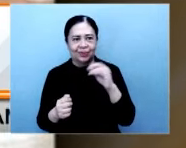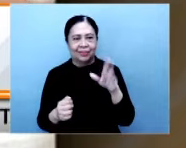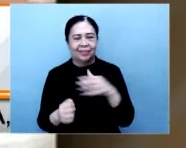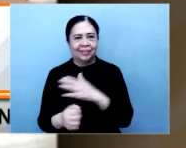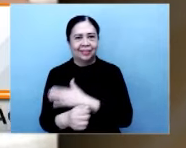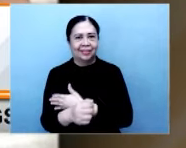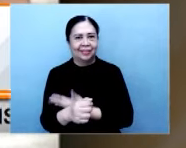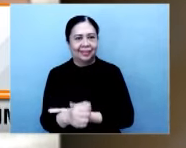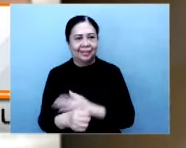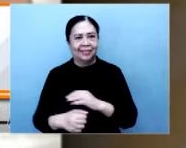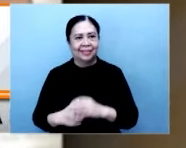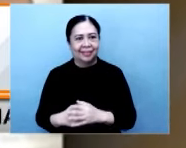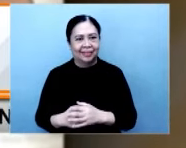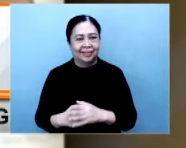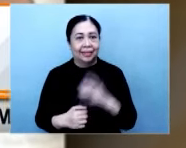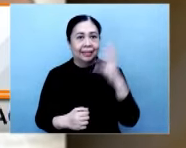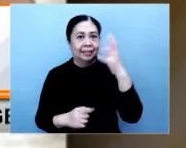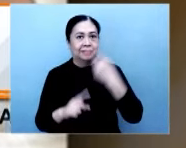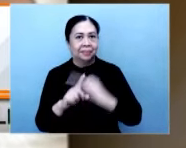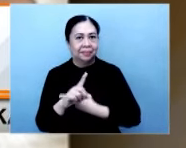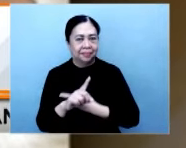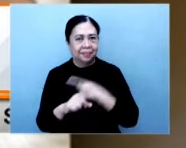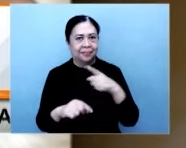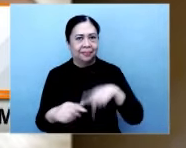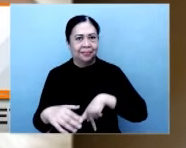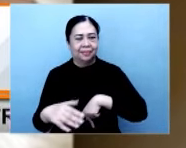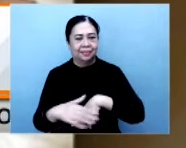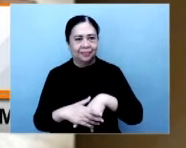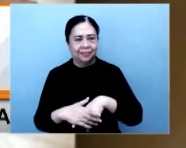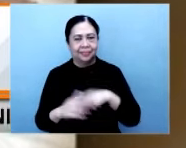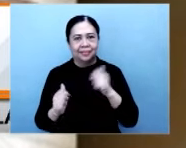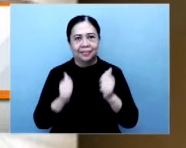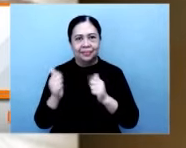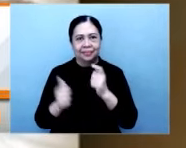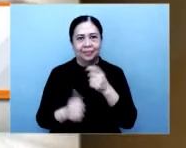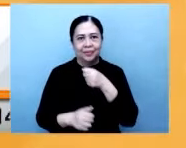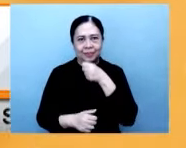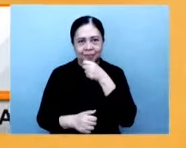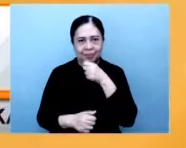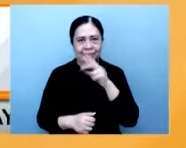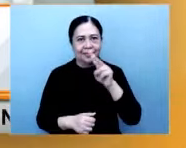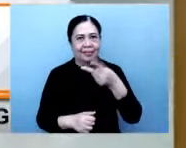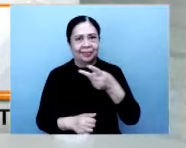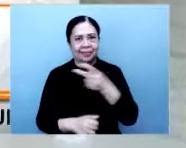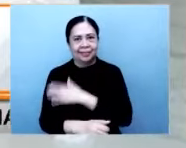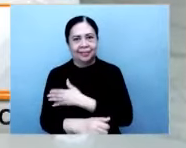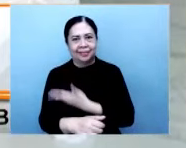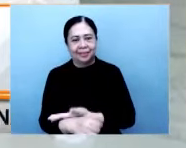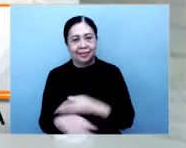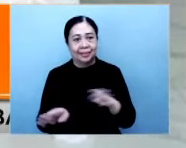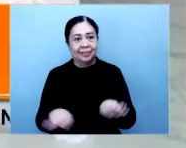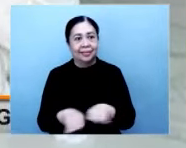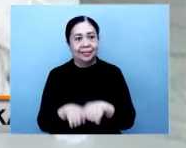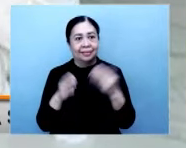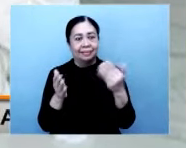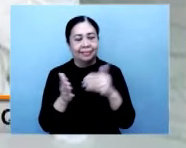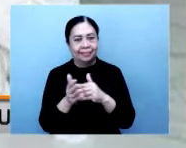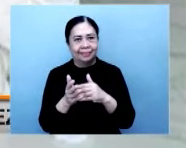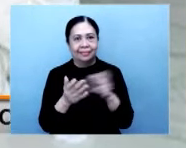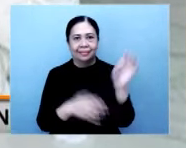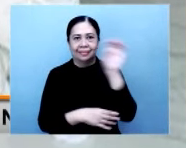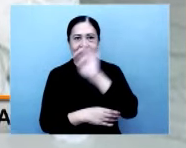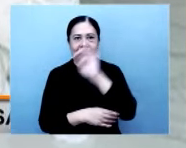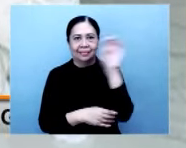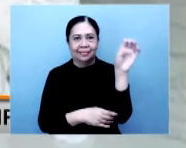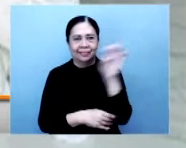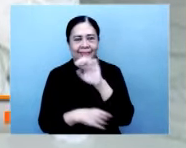panganay. 6 na buwan ng buntis ang TV host actress sa kanilang second child. Kasabay daw ng muling pagkabuhay ni Kristo ang